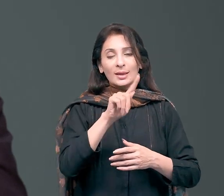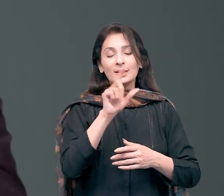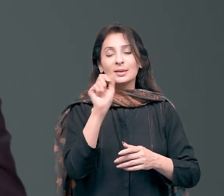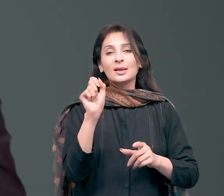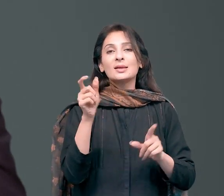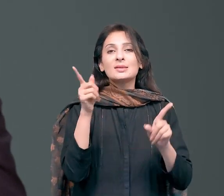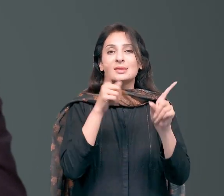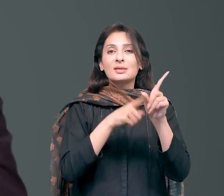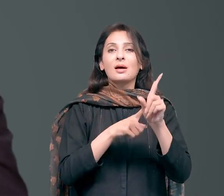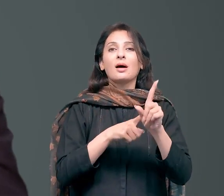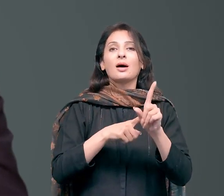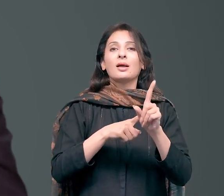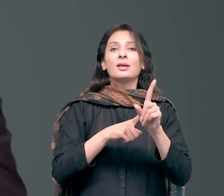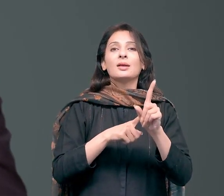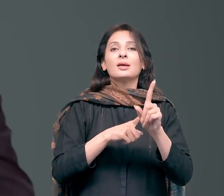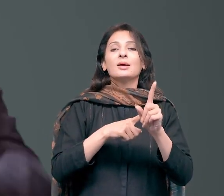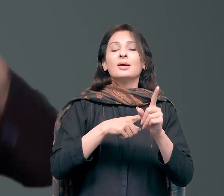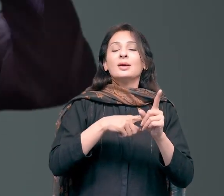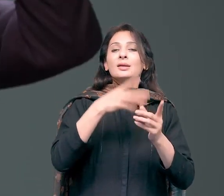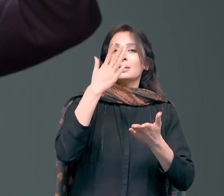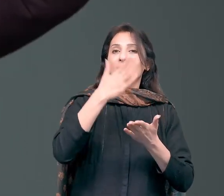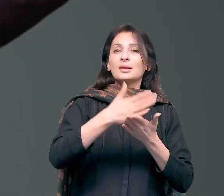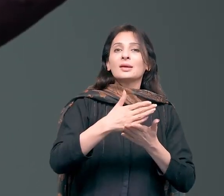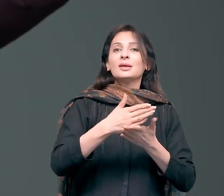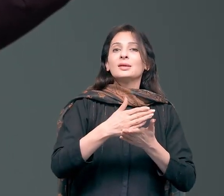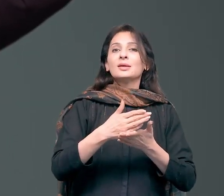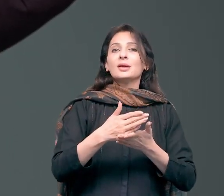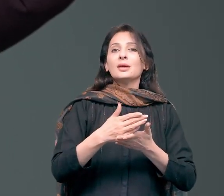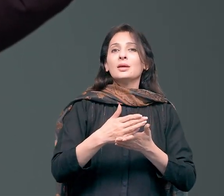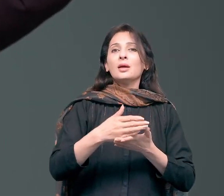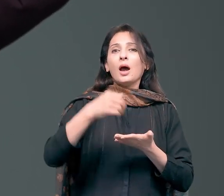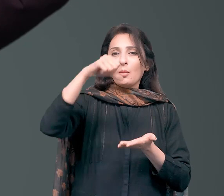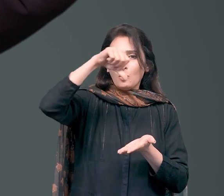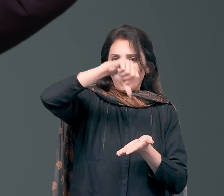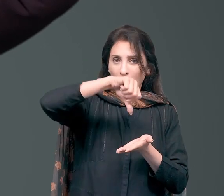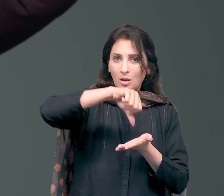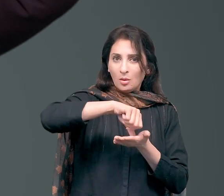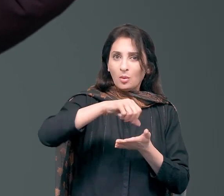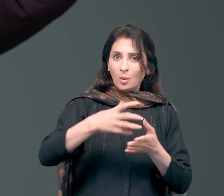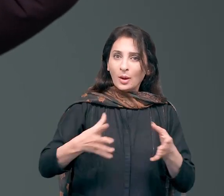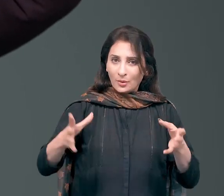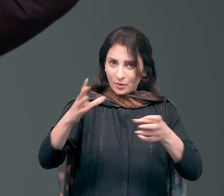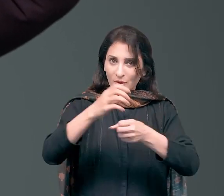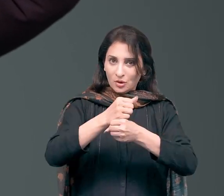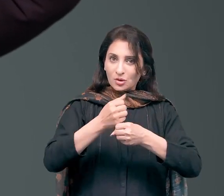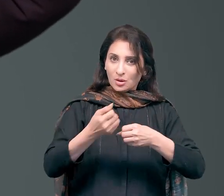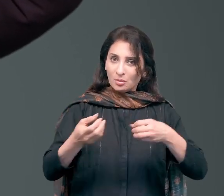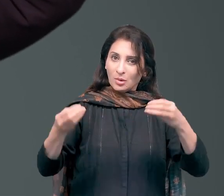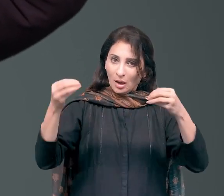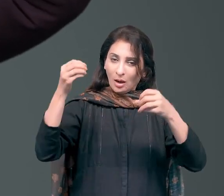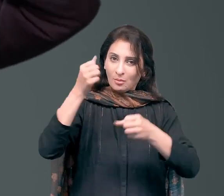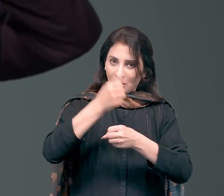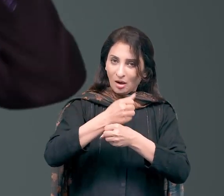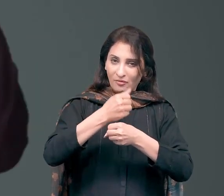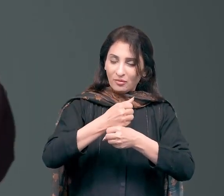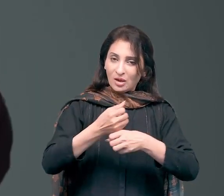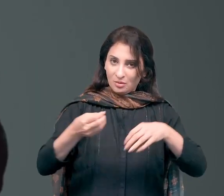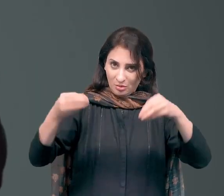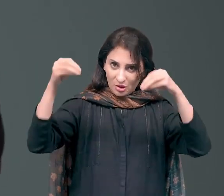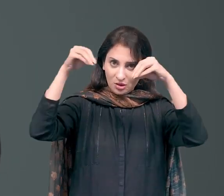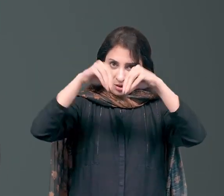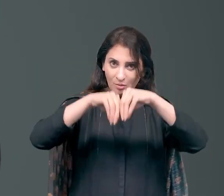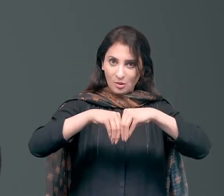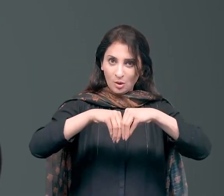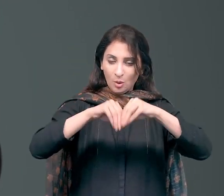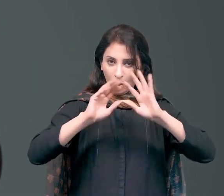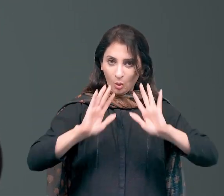10 سال کے لیے آپ ایک مرکزی حکومت میں فیڈریشن میں آپ آ جائیں، اور فیڈریشن کو